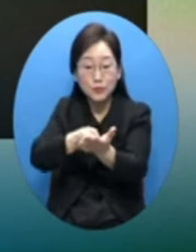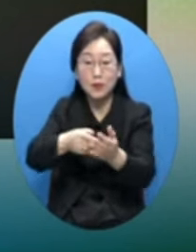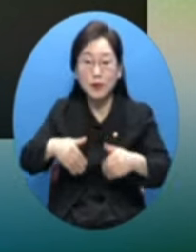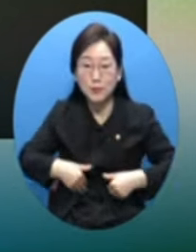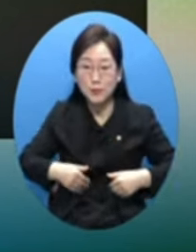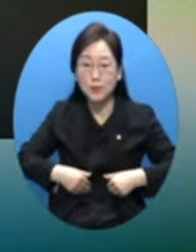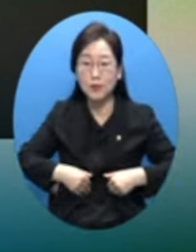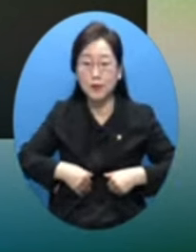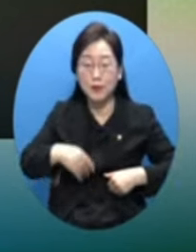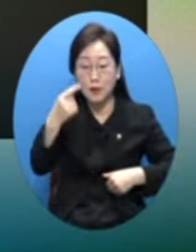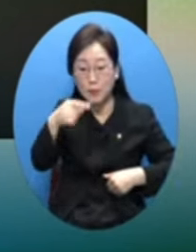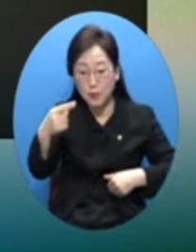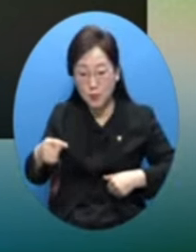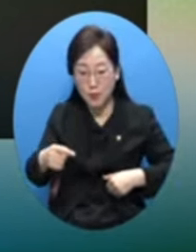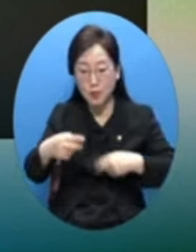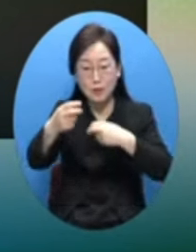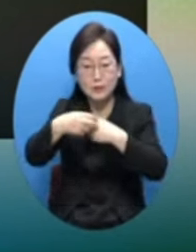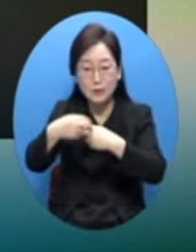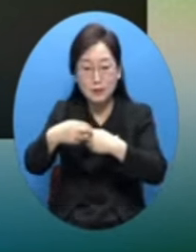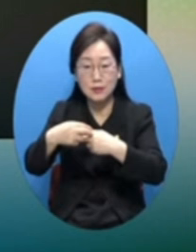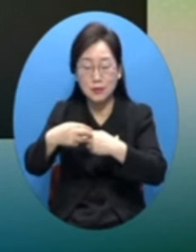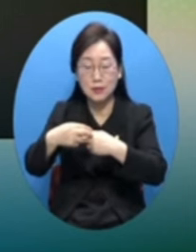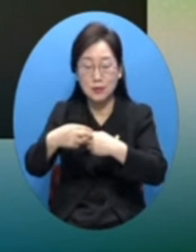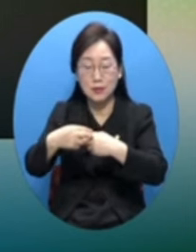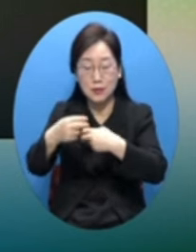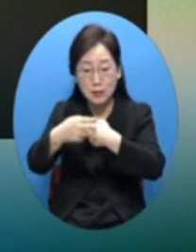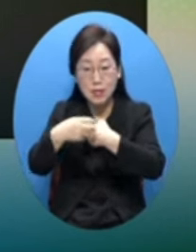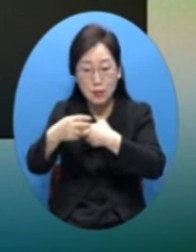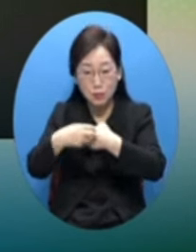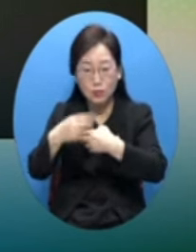의료 진료를 위한 내